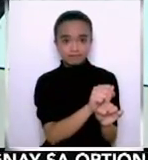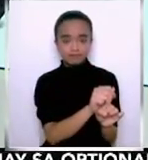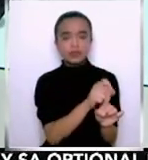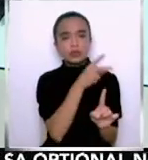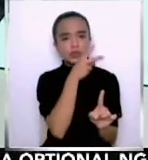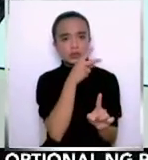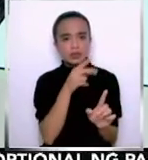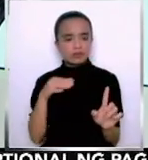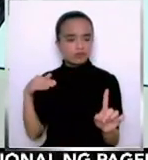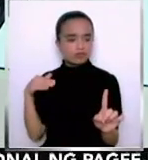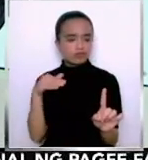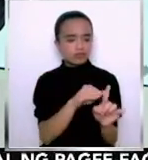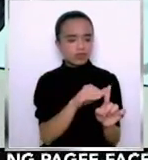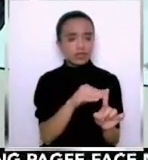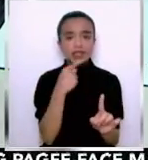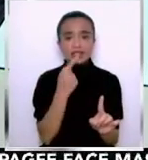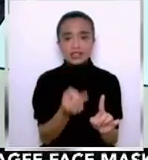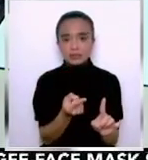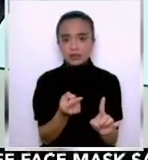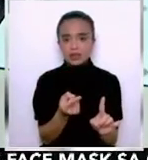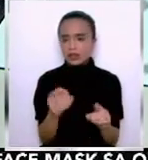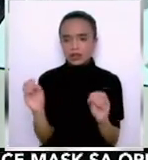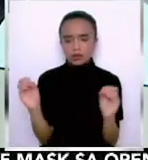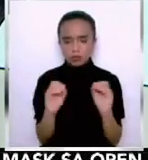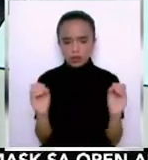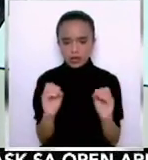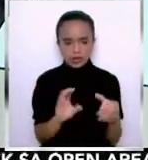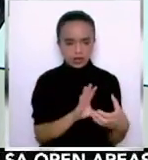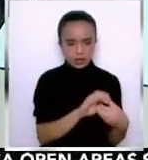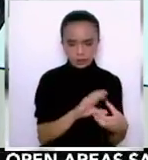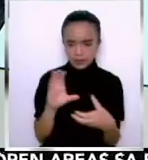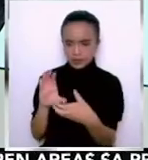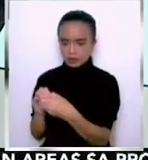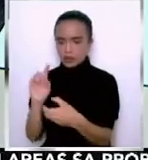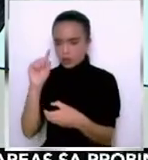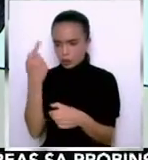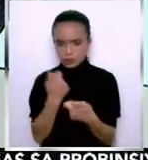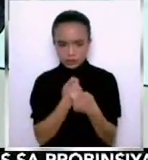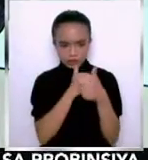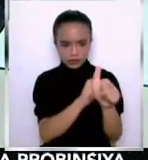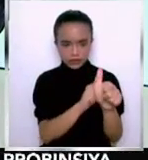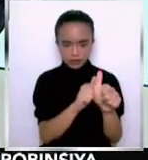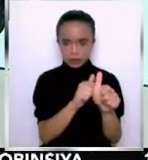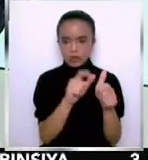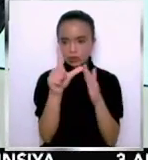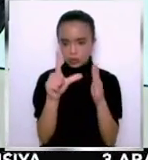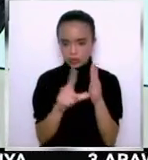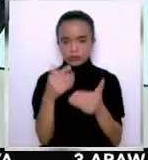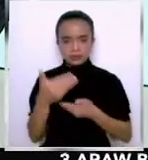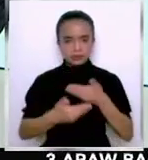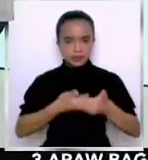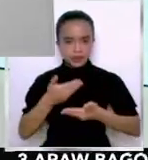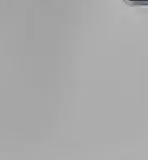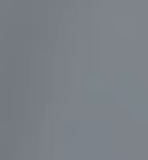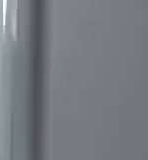nila, wala silang pinapanigan at sumusunod lamang sila sa legal na proseso. Nakatutok si Oscar